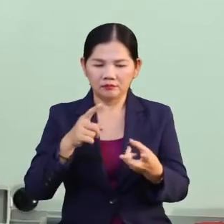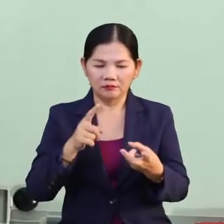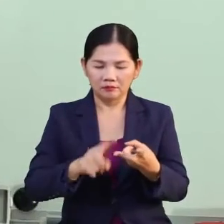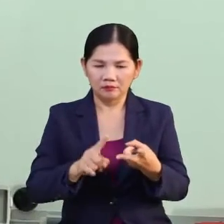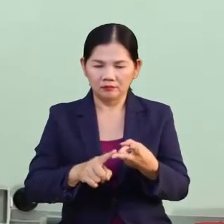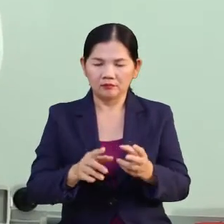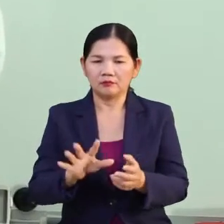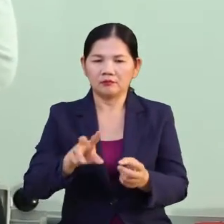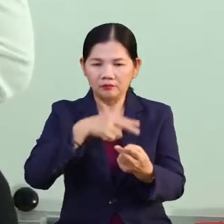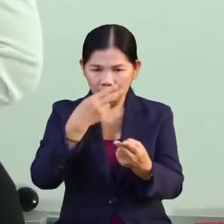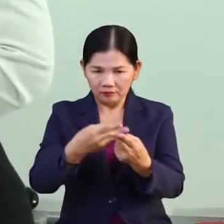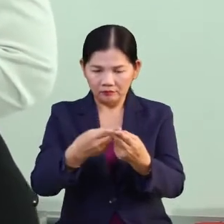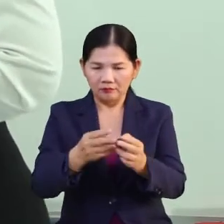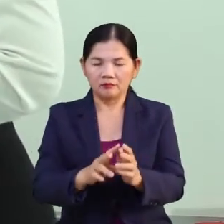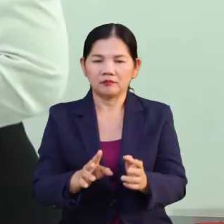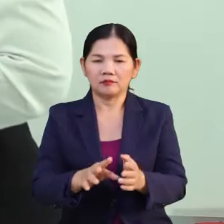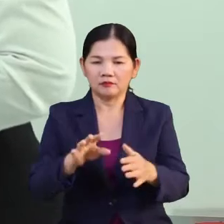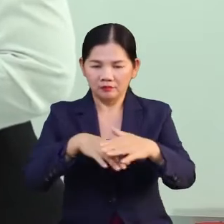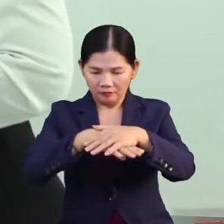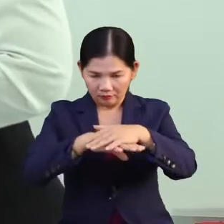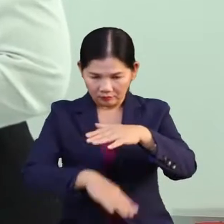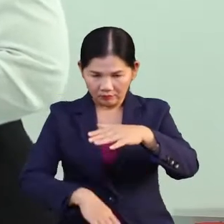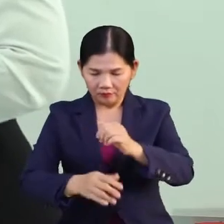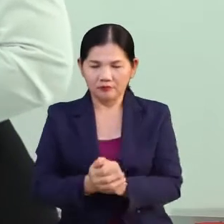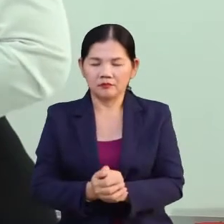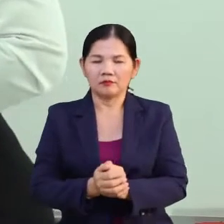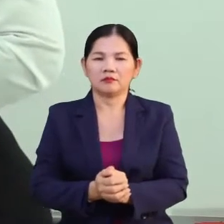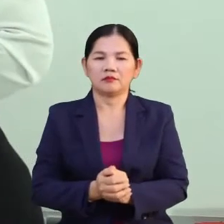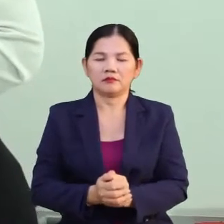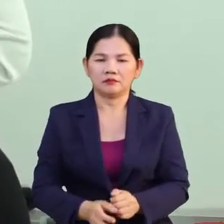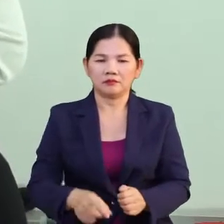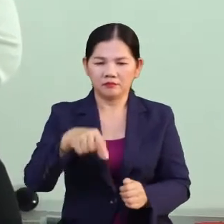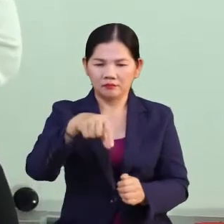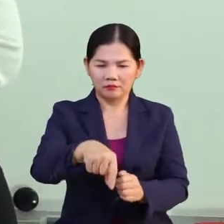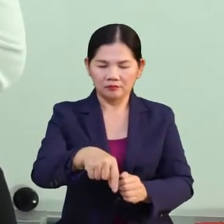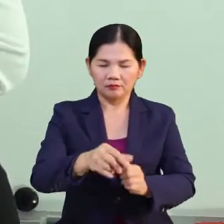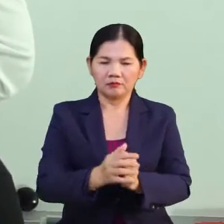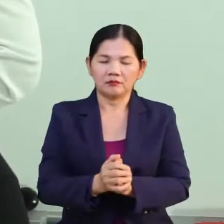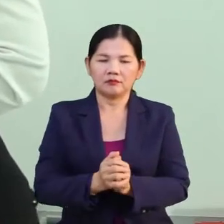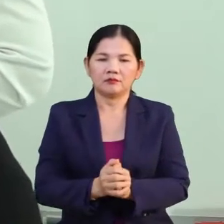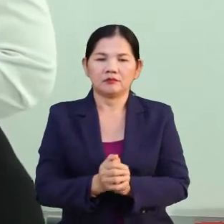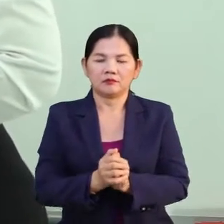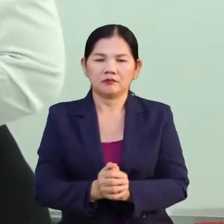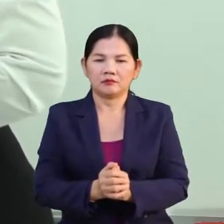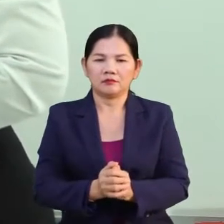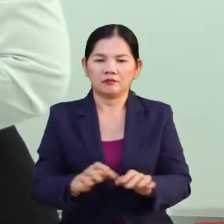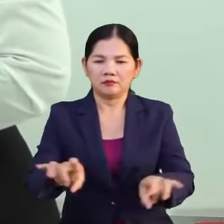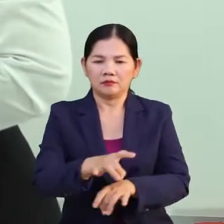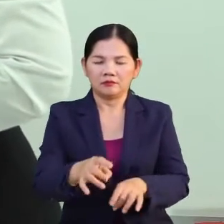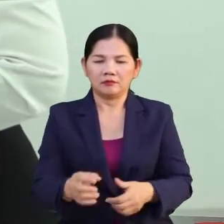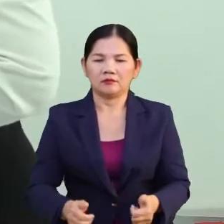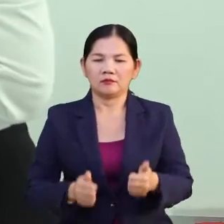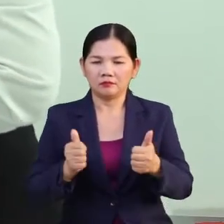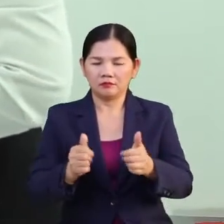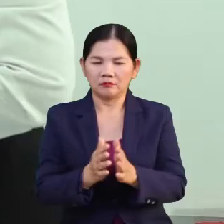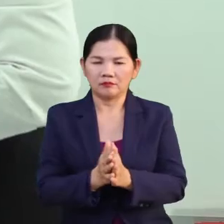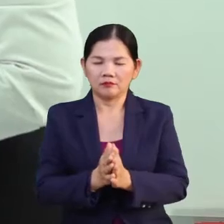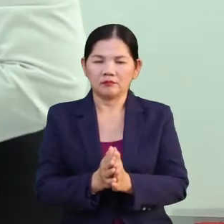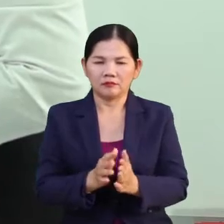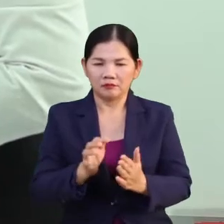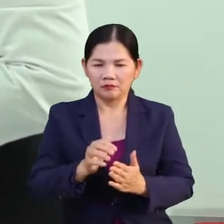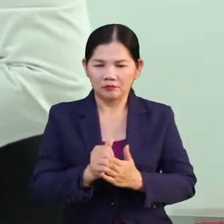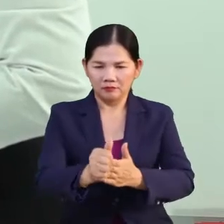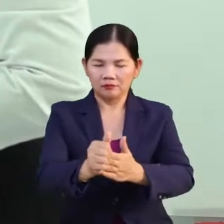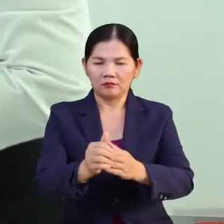2ចូលឆ្លើយនឹងសំណួរខាងក្រោមកតើការធ្វើអំពើល្អអាចឲ្យយើ